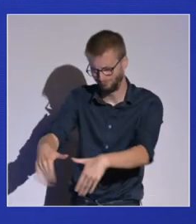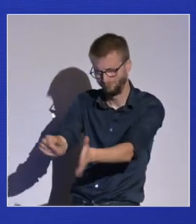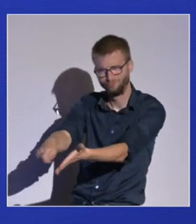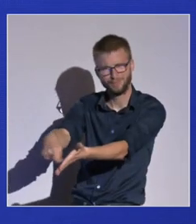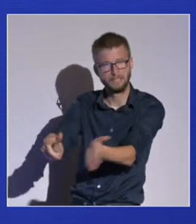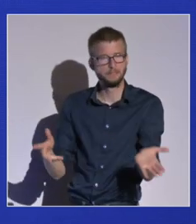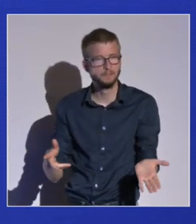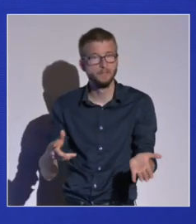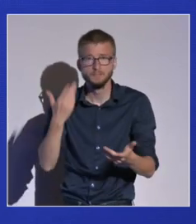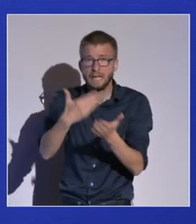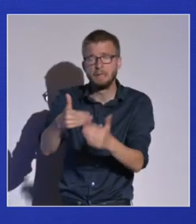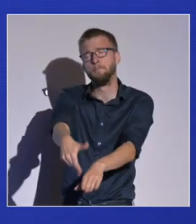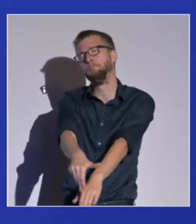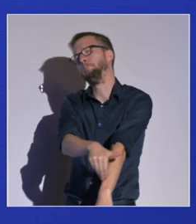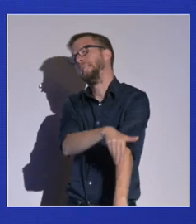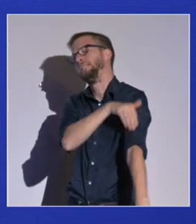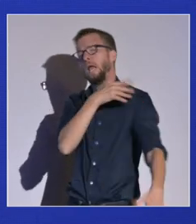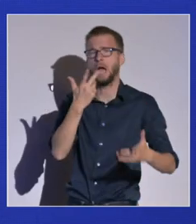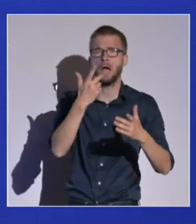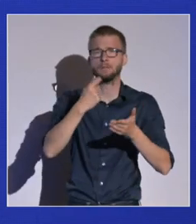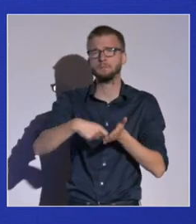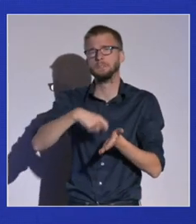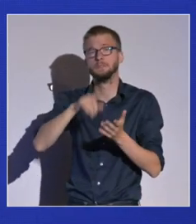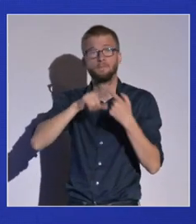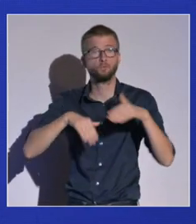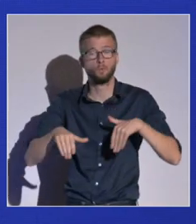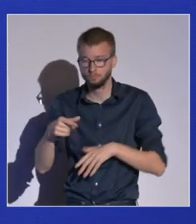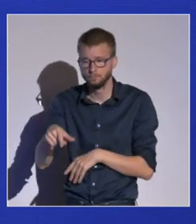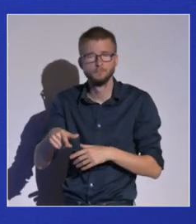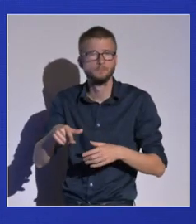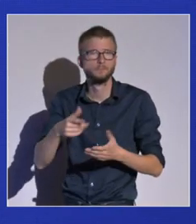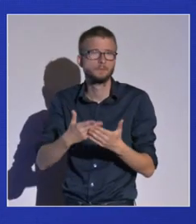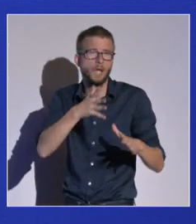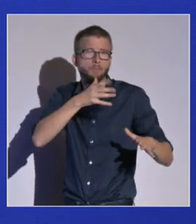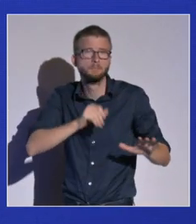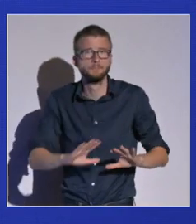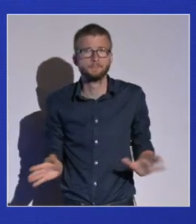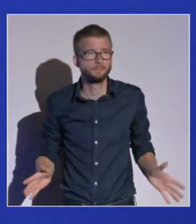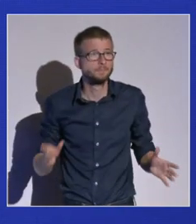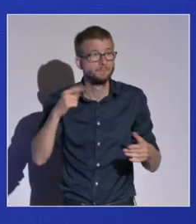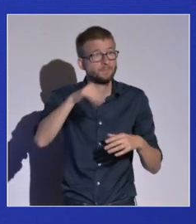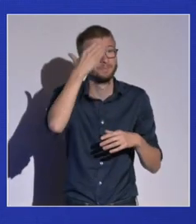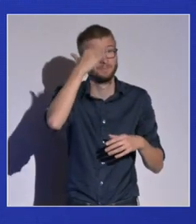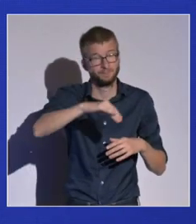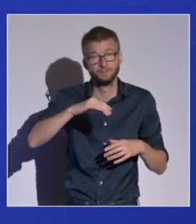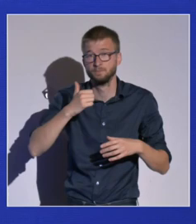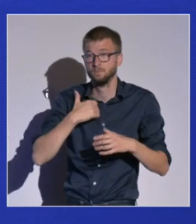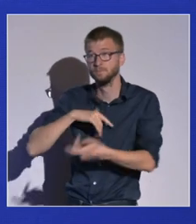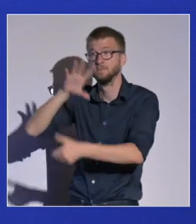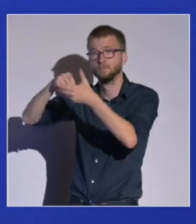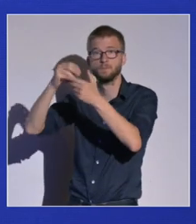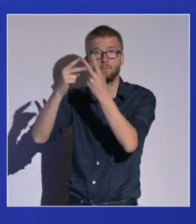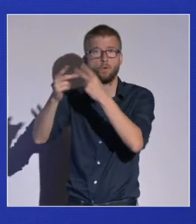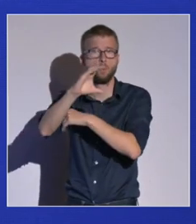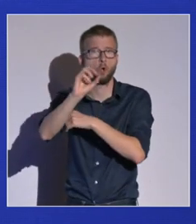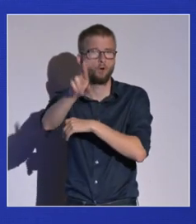ces milliards de fonctionnement, c'est impossible à supporter. Comme vous savez, je suis allé devant le COR,